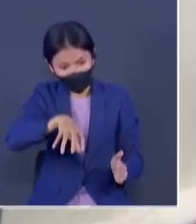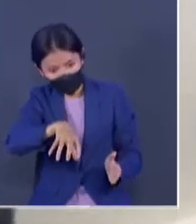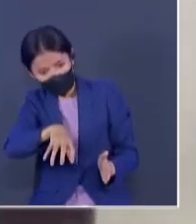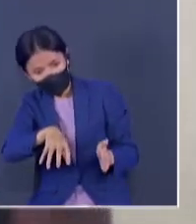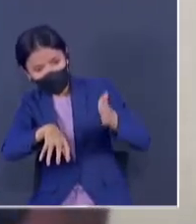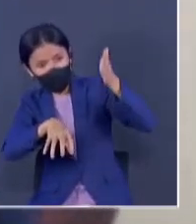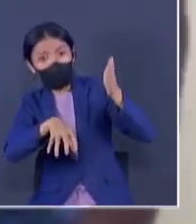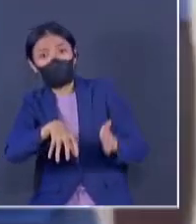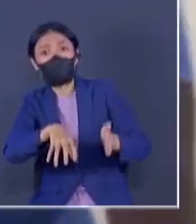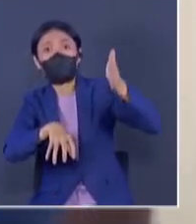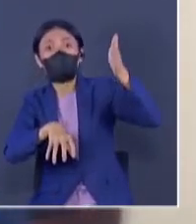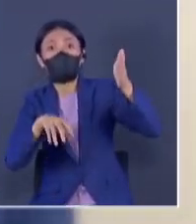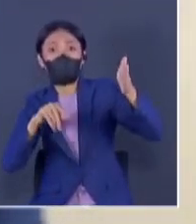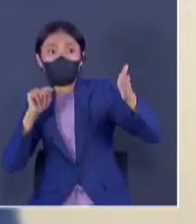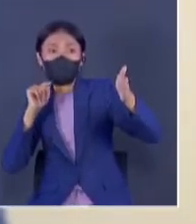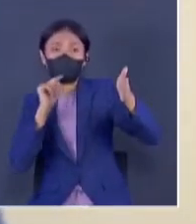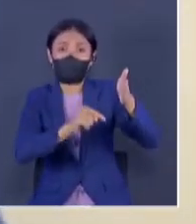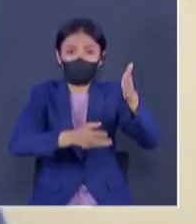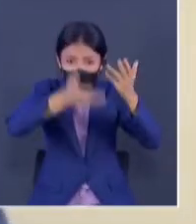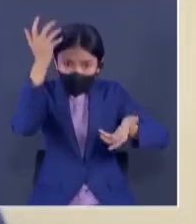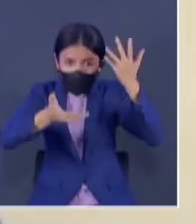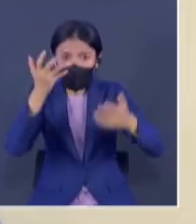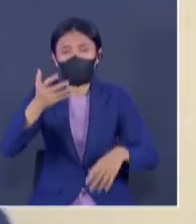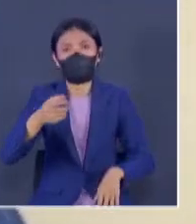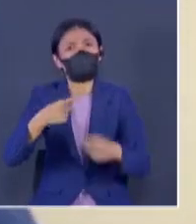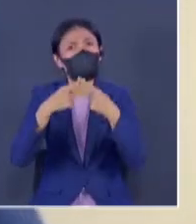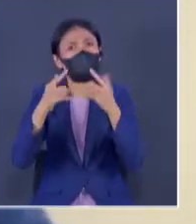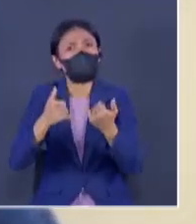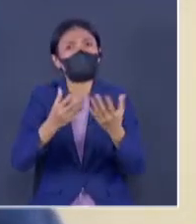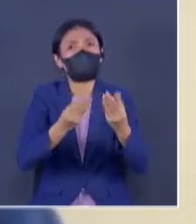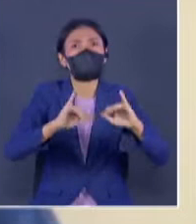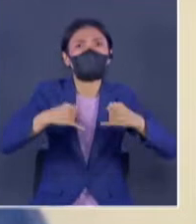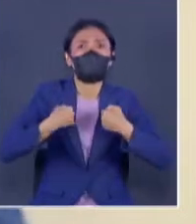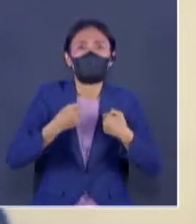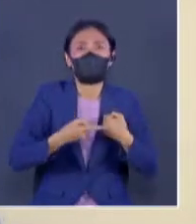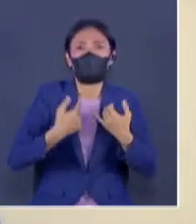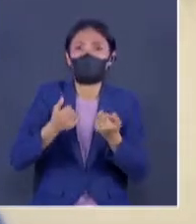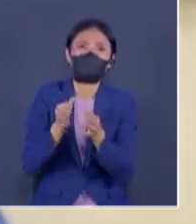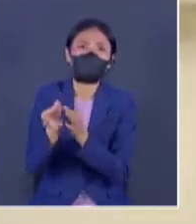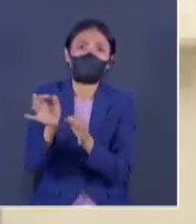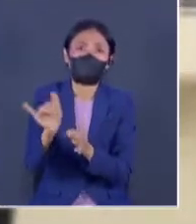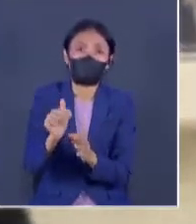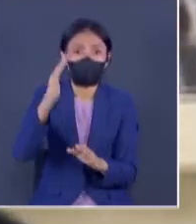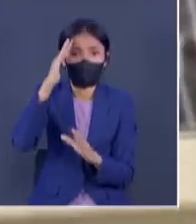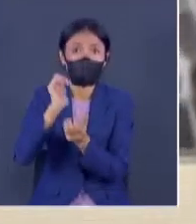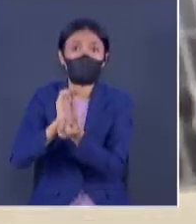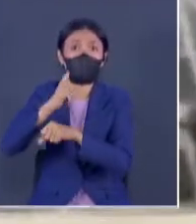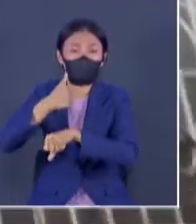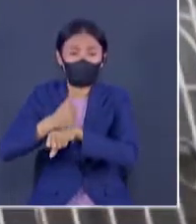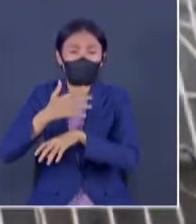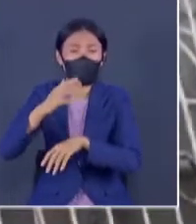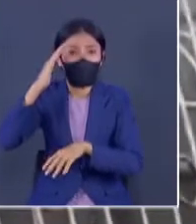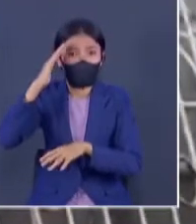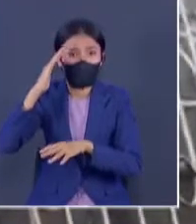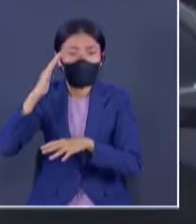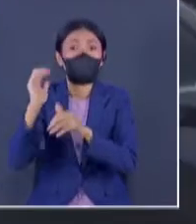นถึงขนาดนี้ยังไม่มีคำชี้แจงจากเจ้าของที่ดินนะคะหลังจากที่ร้อยตำรวจตรีพงศธรสิริสาครรองผู้ว่าราช